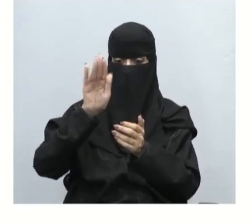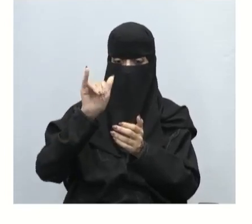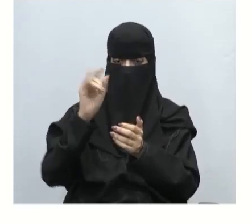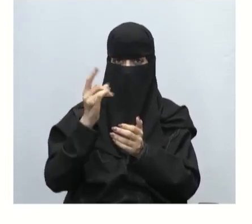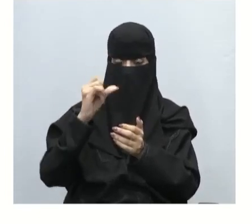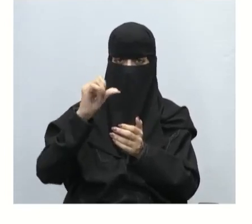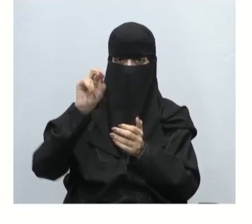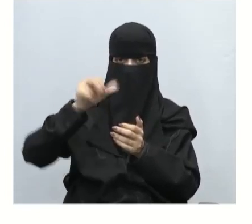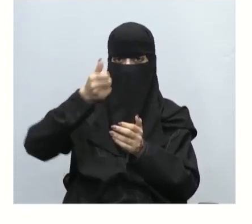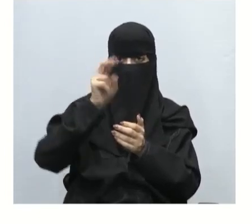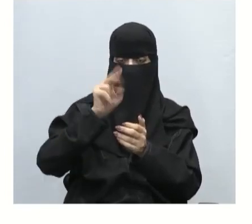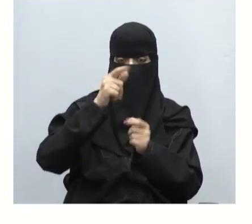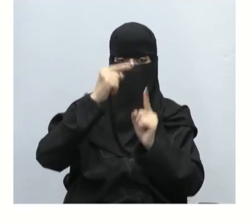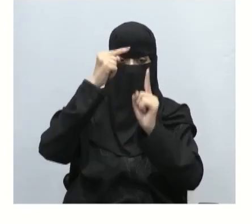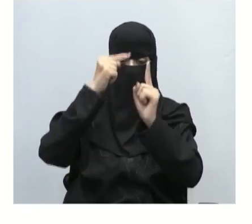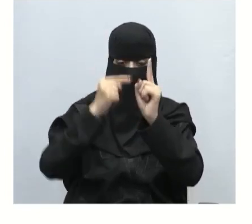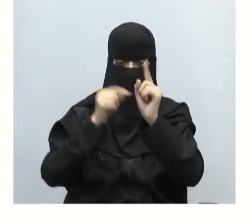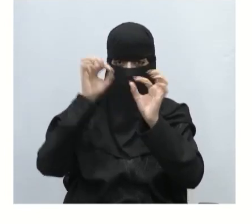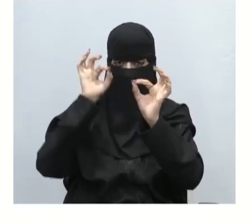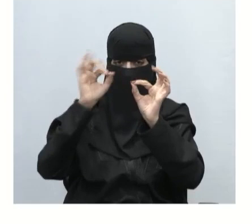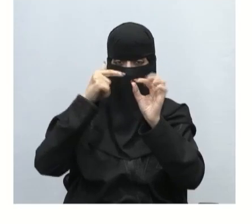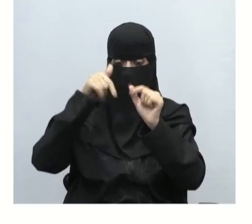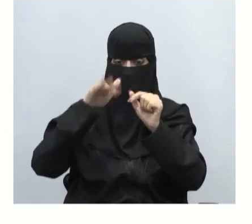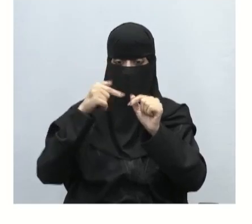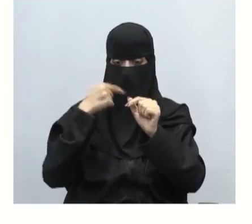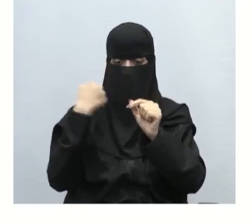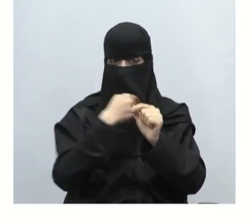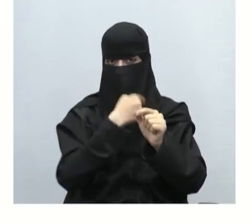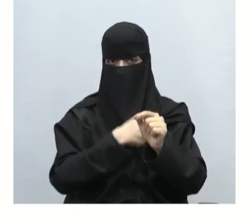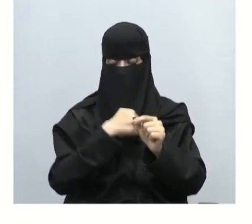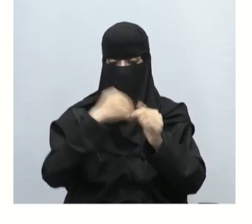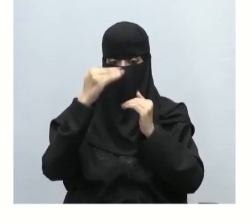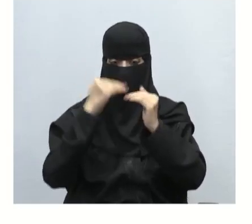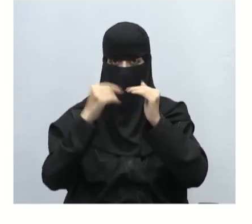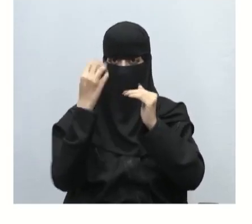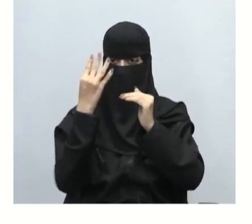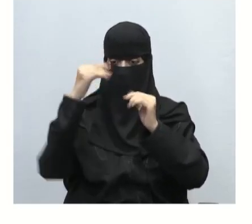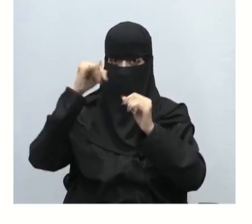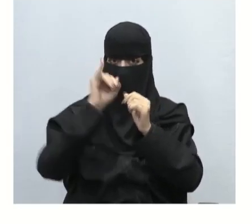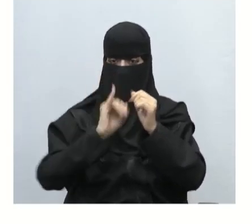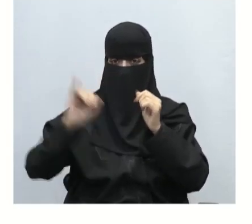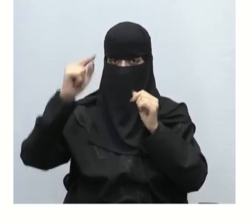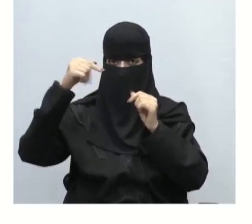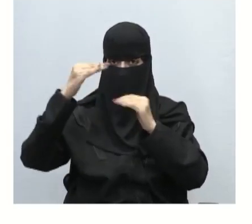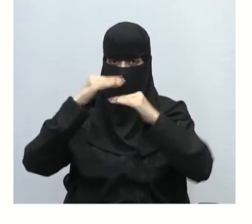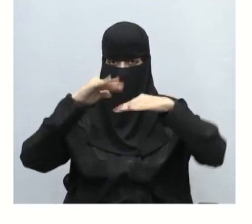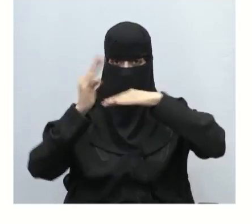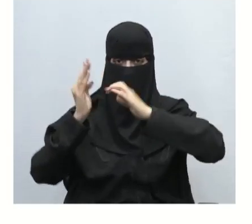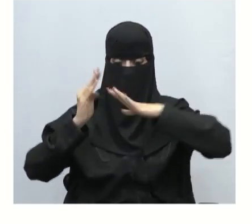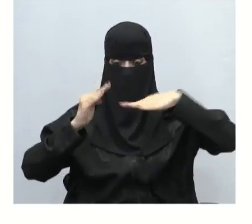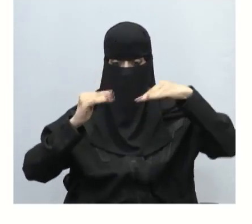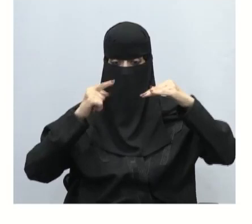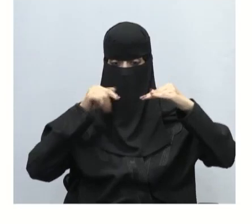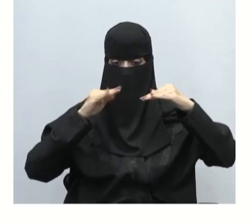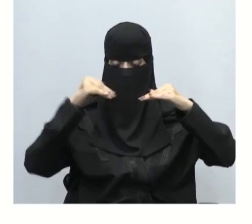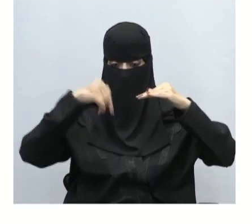اخفض نقطه في اليابان اذ تنخفض 4 امتار عن سطح البحر ويعتبر يعتبر جبل فوجي